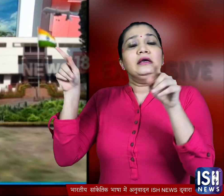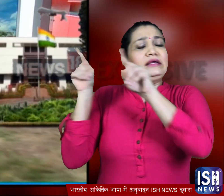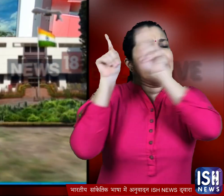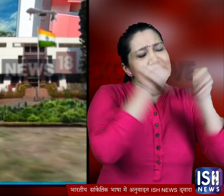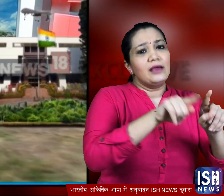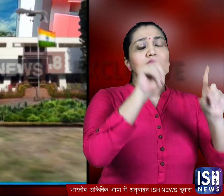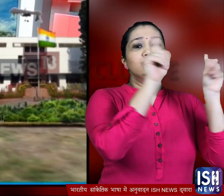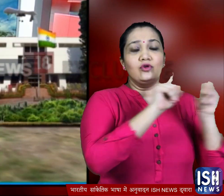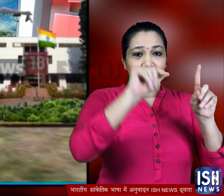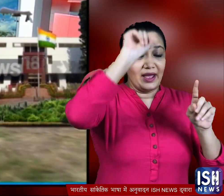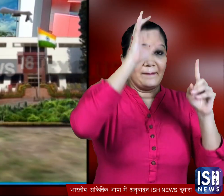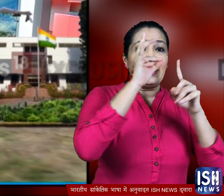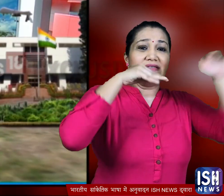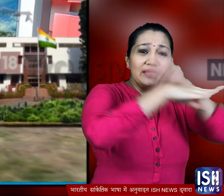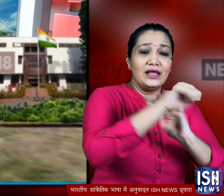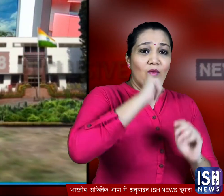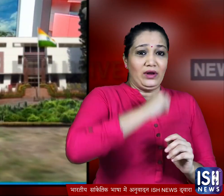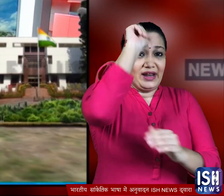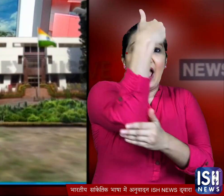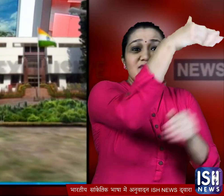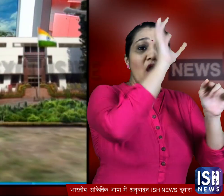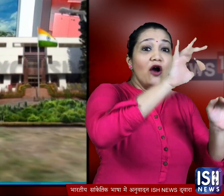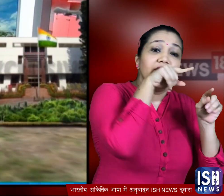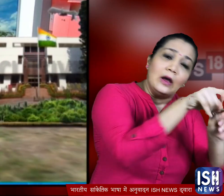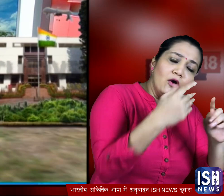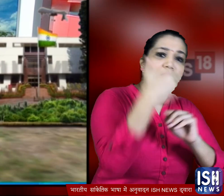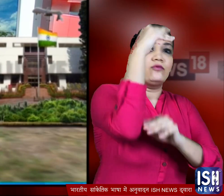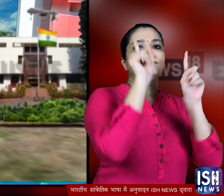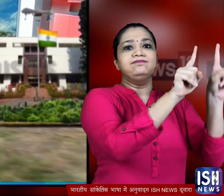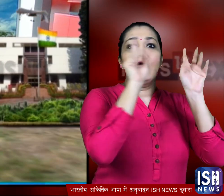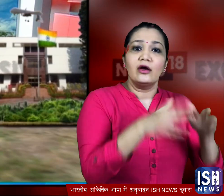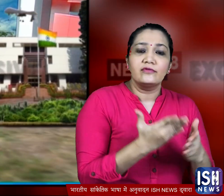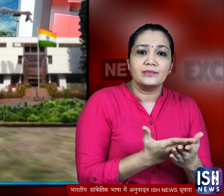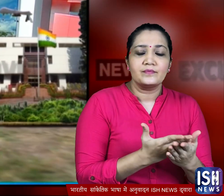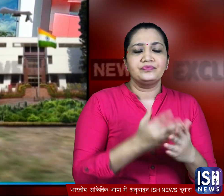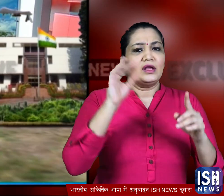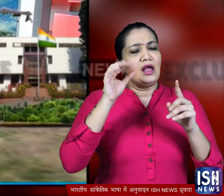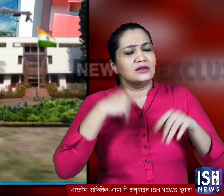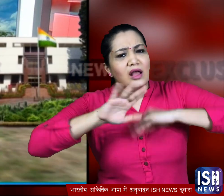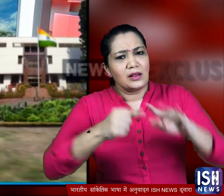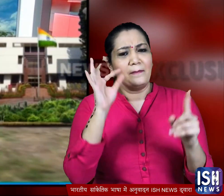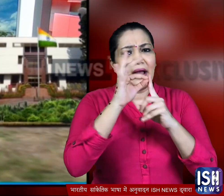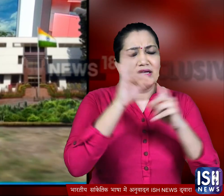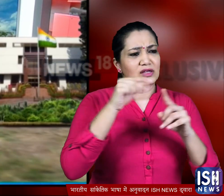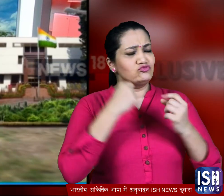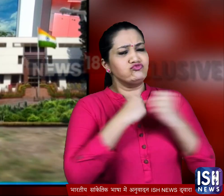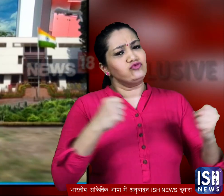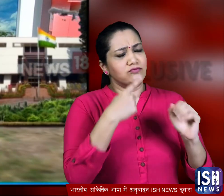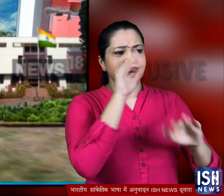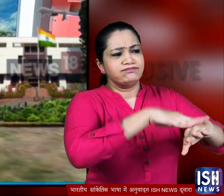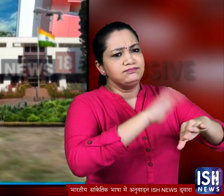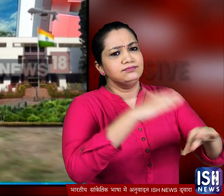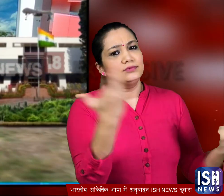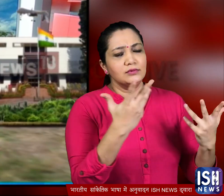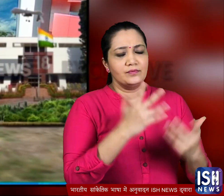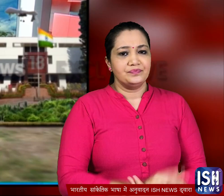हमला हुआ था, उसी दिन एक ड्रोन पाकिस्तान में भारतीय उच्चायोग पर मंडरा रहा था। इस बारे में पता चलने पर भारत ने पाकिस्तान के सामने